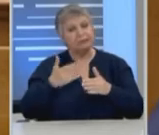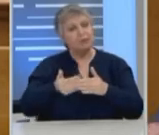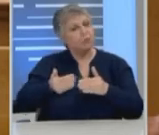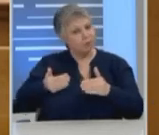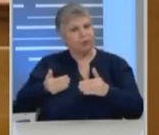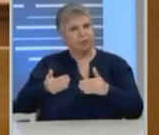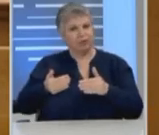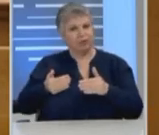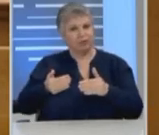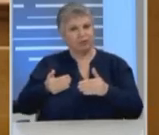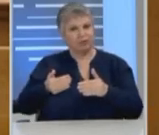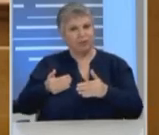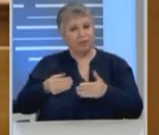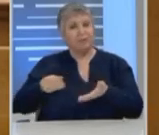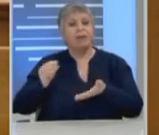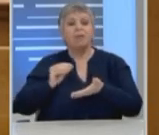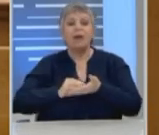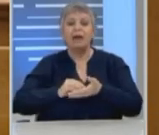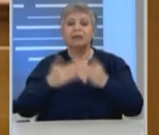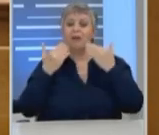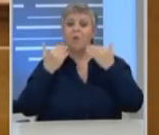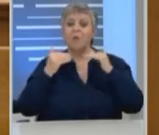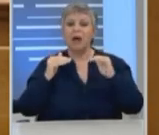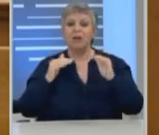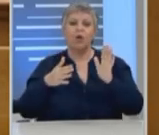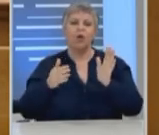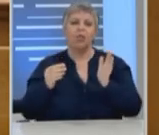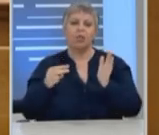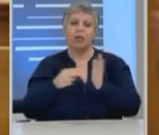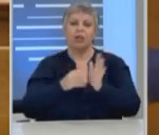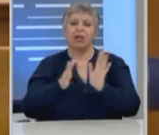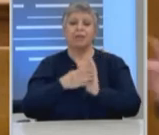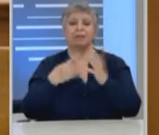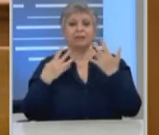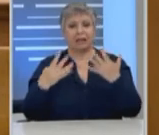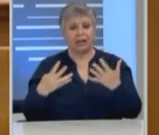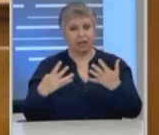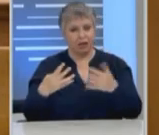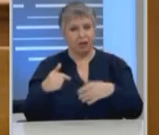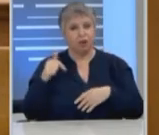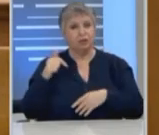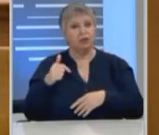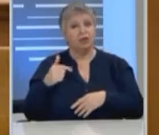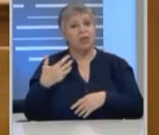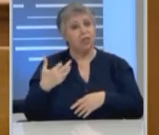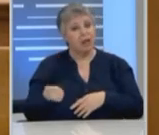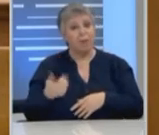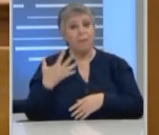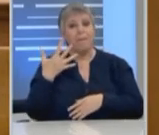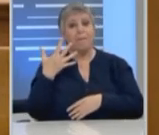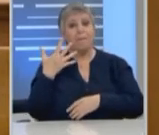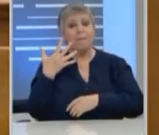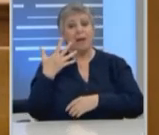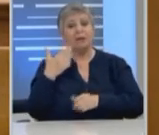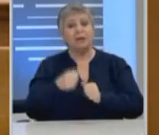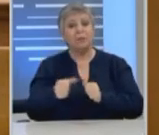Και θα έχουμε επίσης το Μάη του 2019 και 5 μήνες μέσα στο 2019,